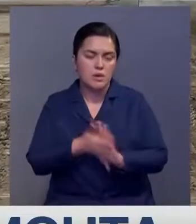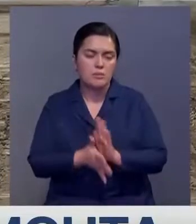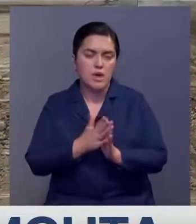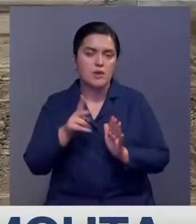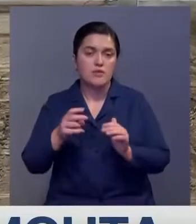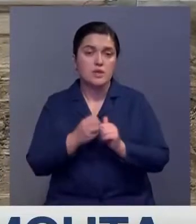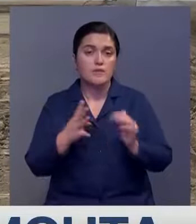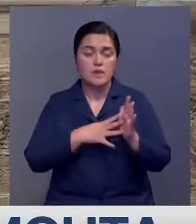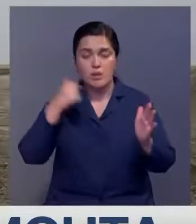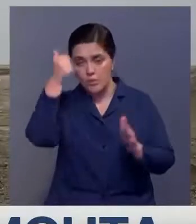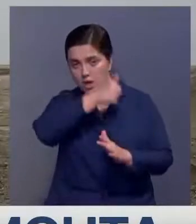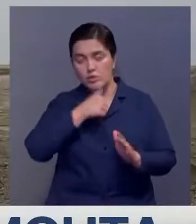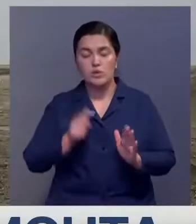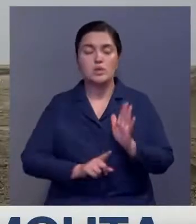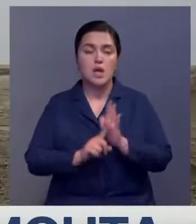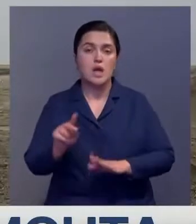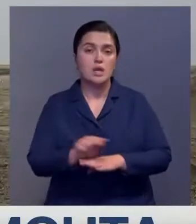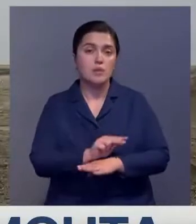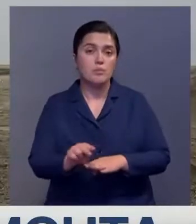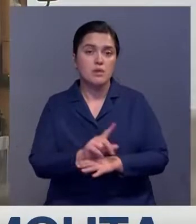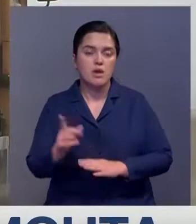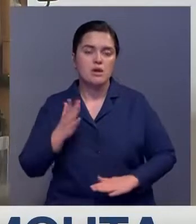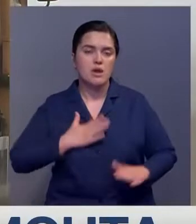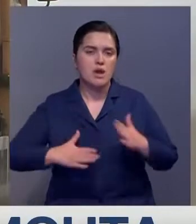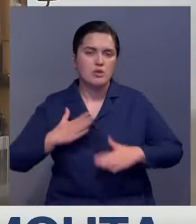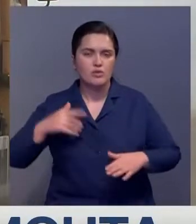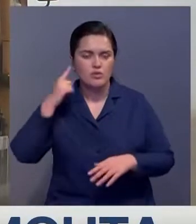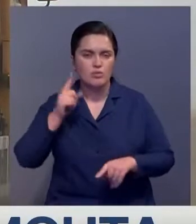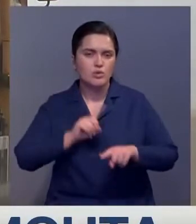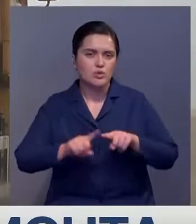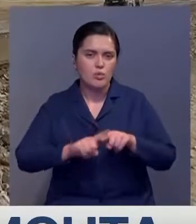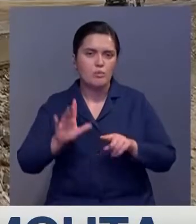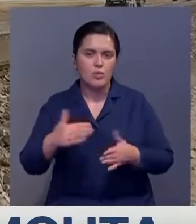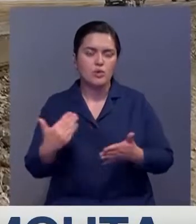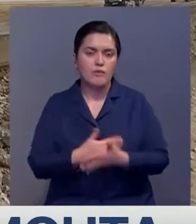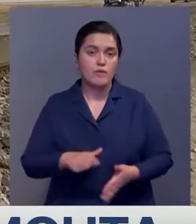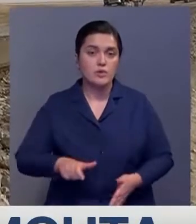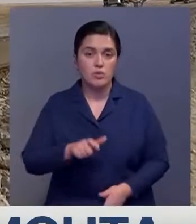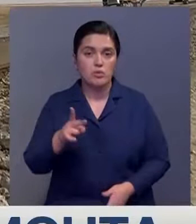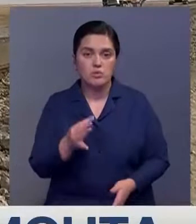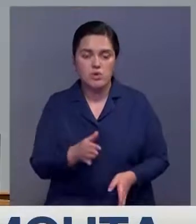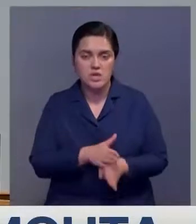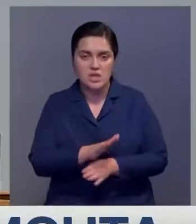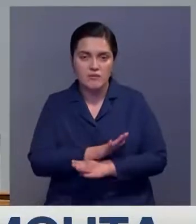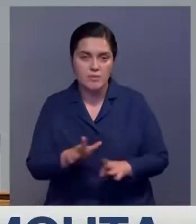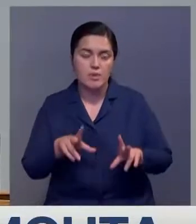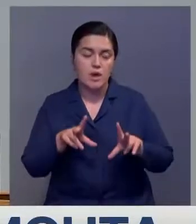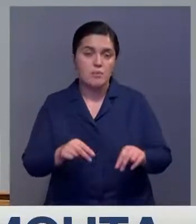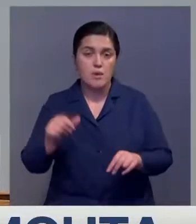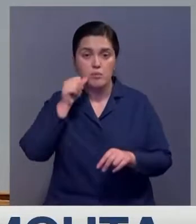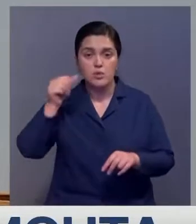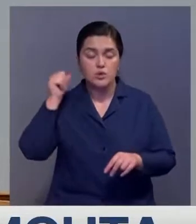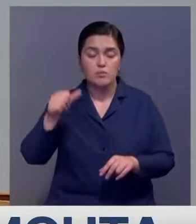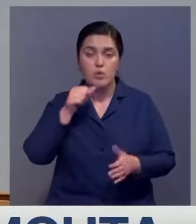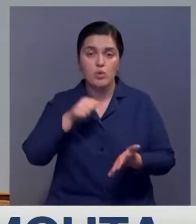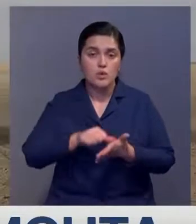2019 году дорогу все-таки начали ремонтировать. Жители обрадовались, скоро будут ездить по новой трассе. Но ожидания не оправдались. В прошлом году подрядчики уложили